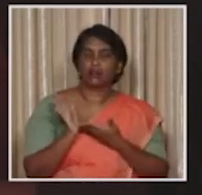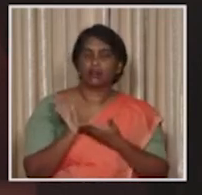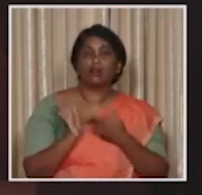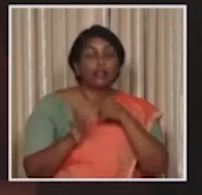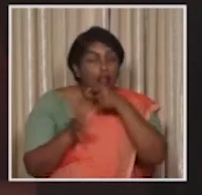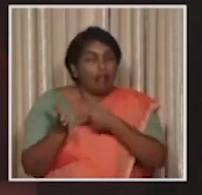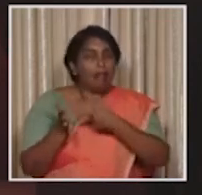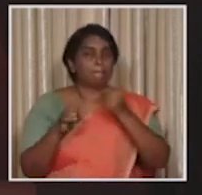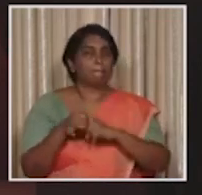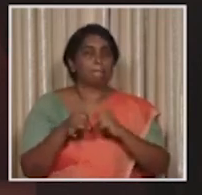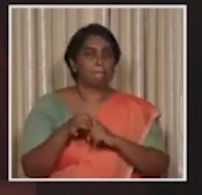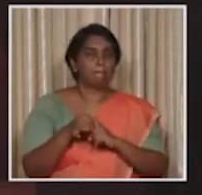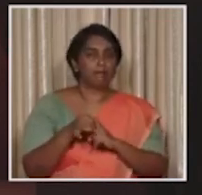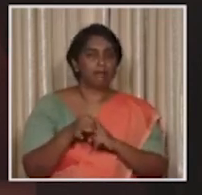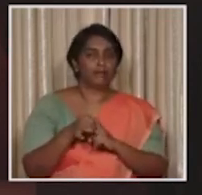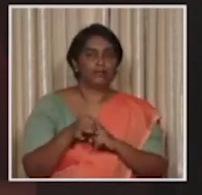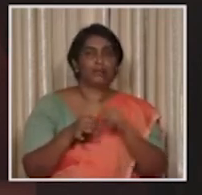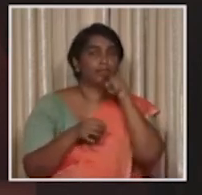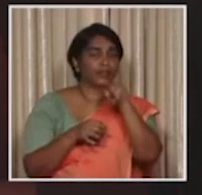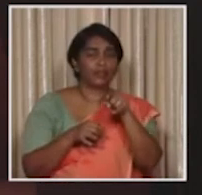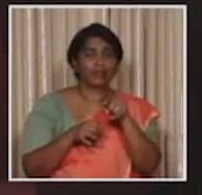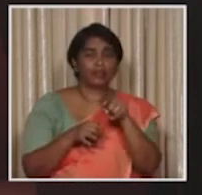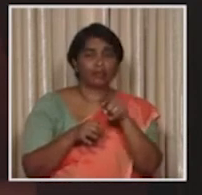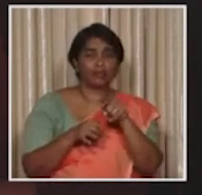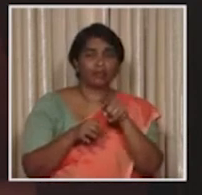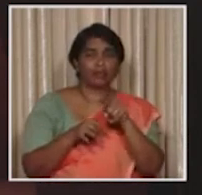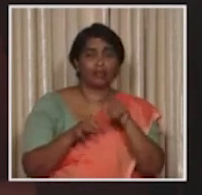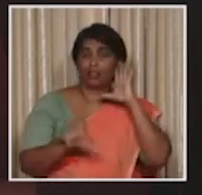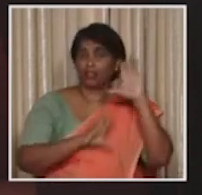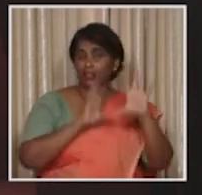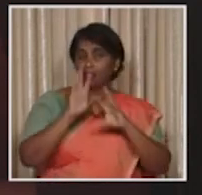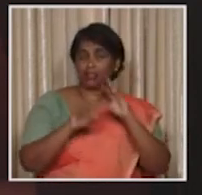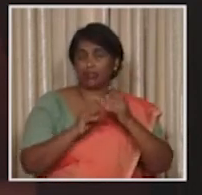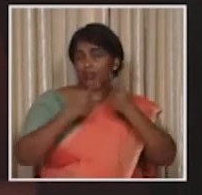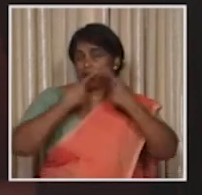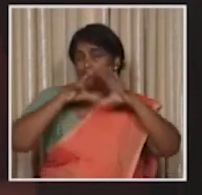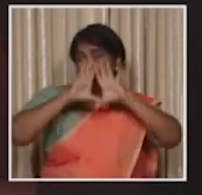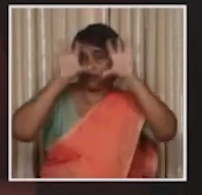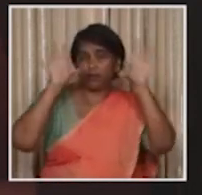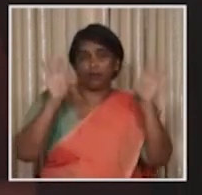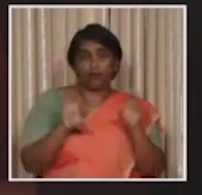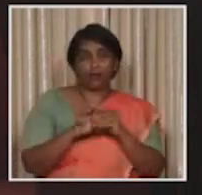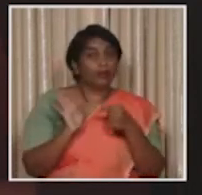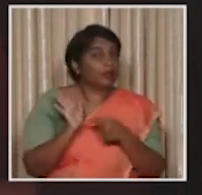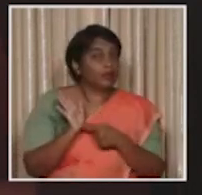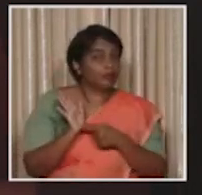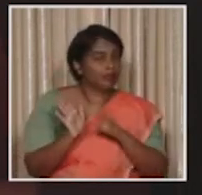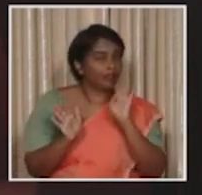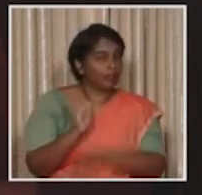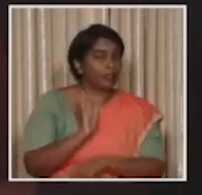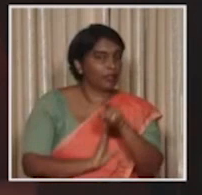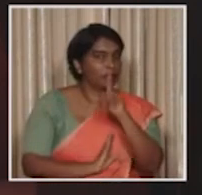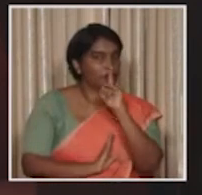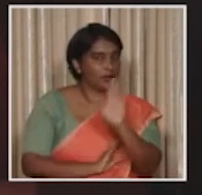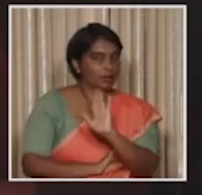ප්‍රශ්නේ. ඒකින්ද තමුන්නාන්සේ මේ තොරතුරු ගණනාවක් එක්කහු කරලා මේක වසන් කරන්න උත්සාහ කරන්න